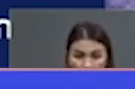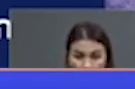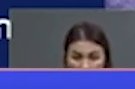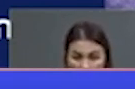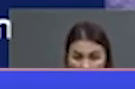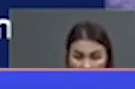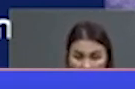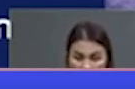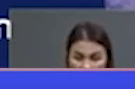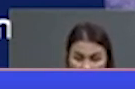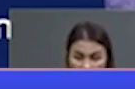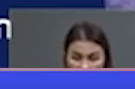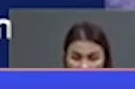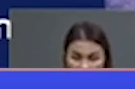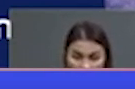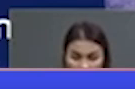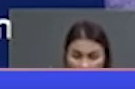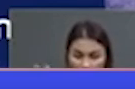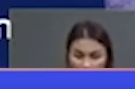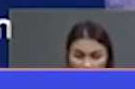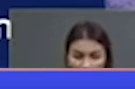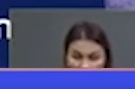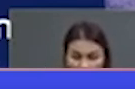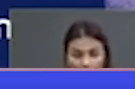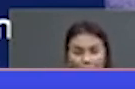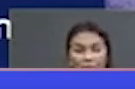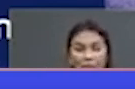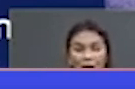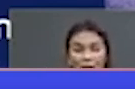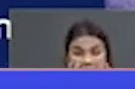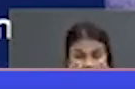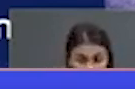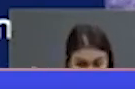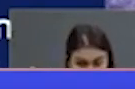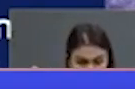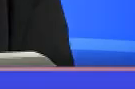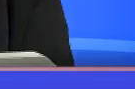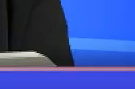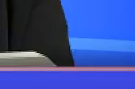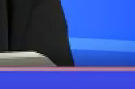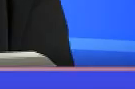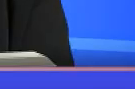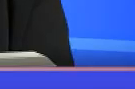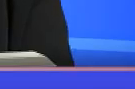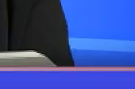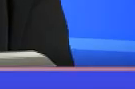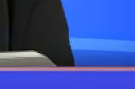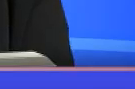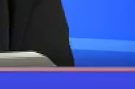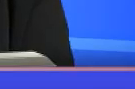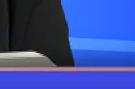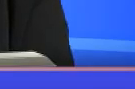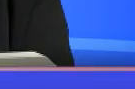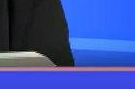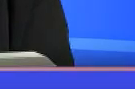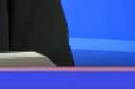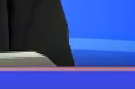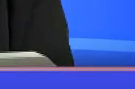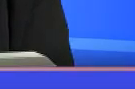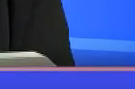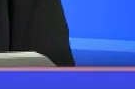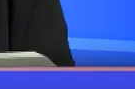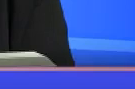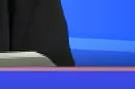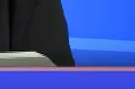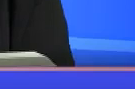ก็บอกว่าในการรับฟังความคิดเห็นจากหน่วยงานที่เกี่ยวข้องเนี่ยรวมไปถึงอาสาสมัครนะคะก็ได้มีการสั่งการให้กระทรวงดิจิทัลเพื่อ